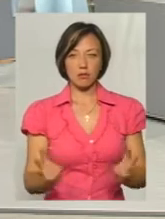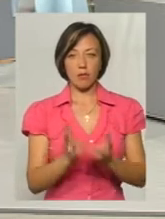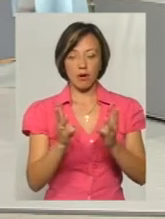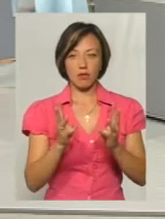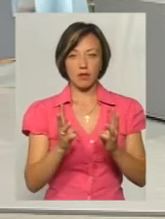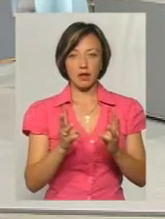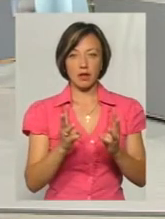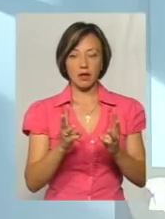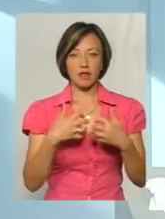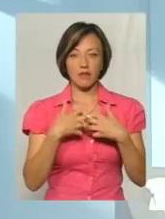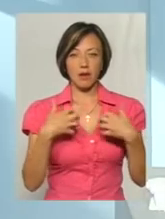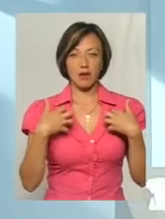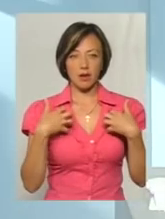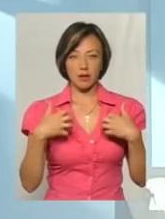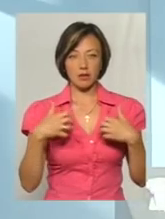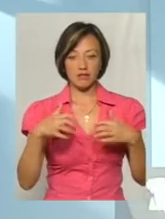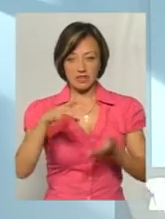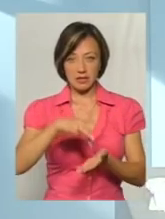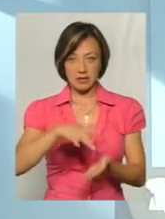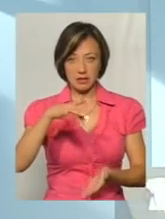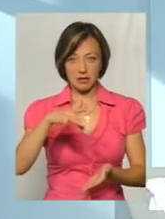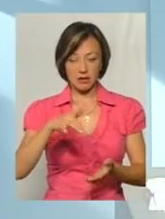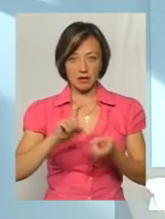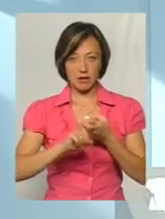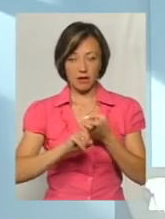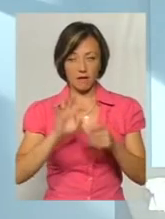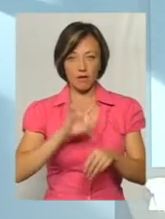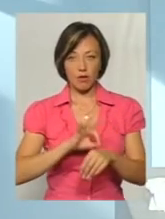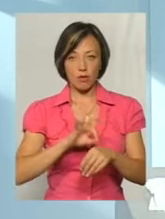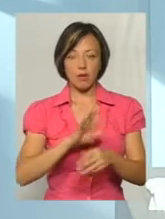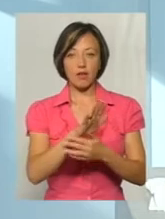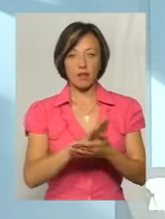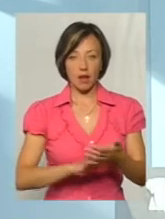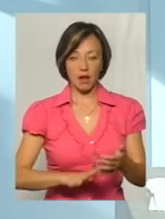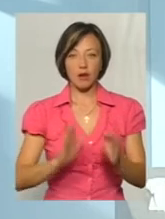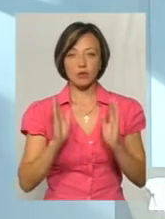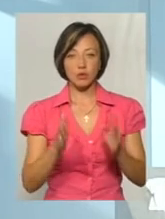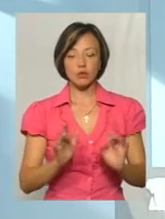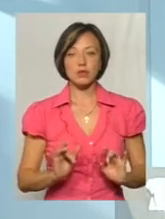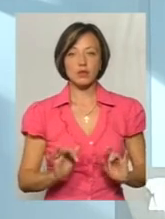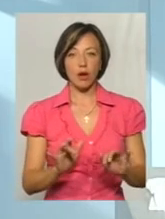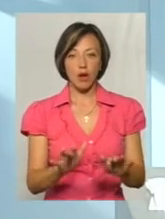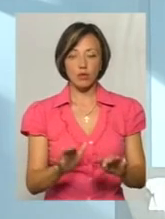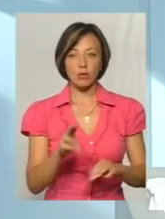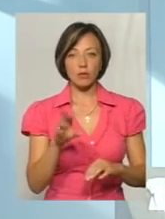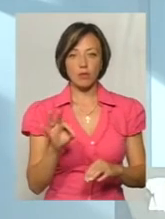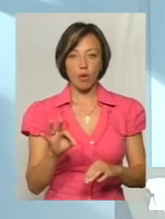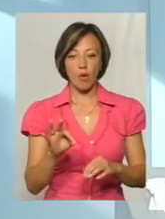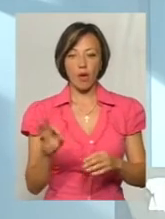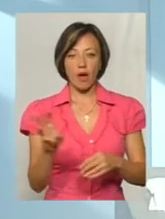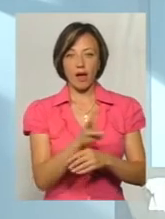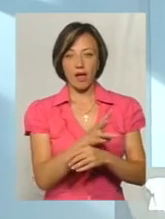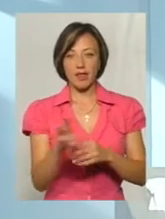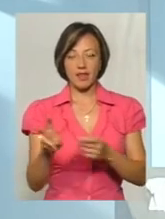спалювання тварин в епізотичному вогнищі. І далі будуть проводитися заходи по